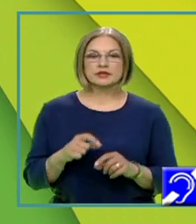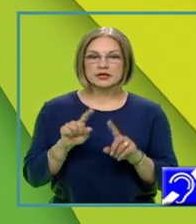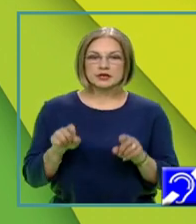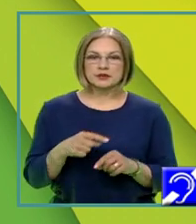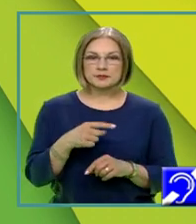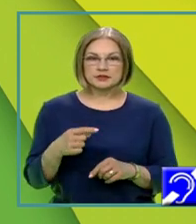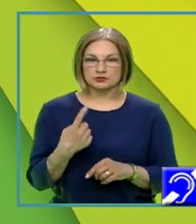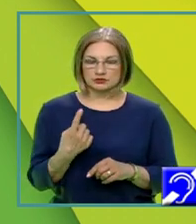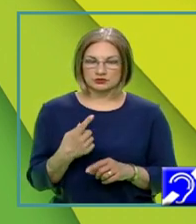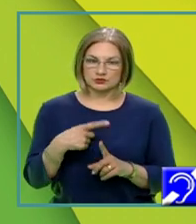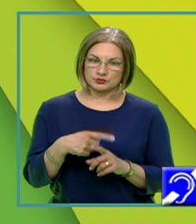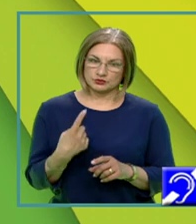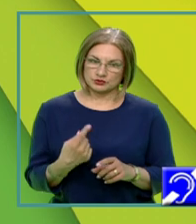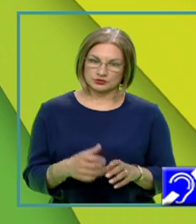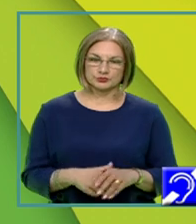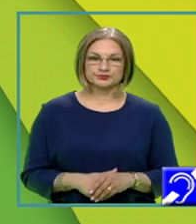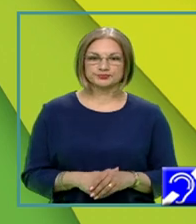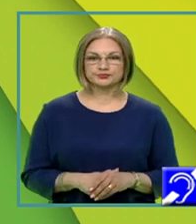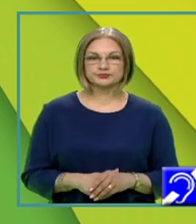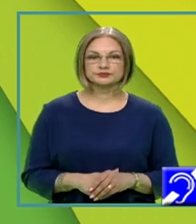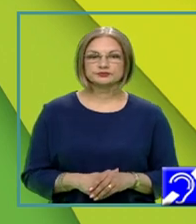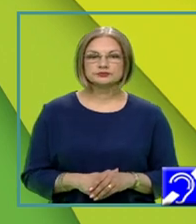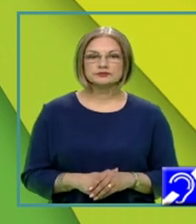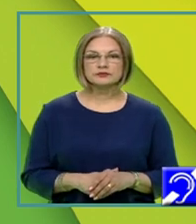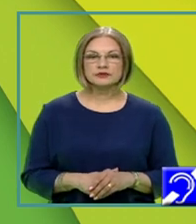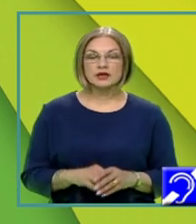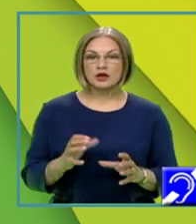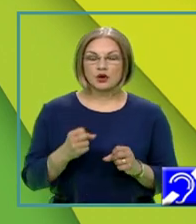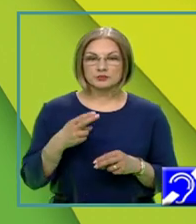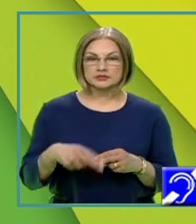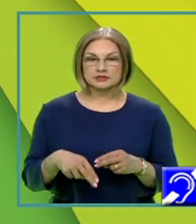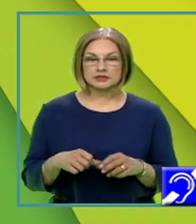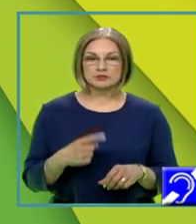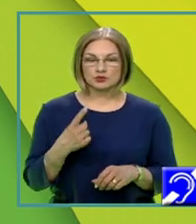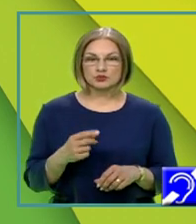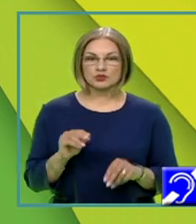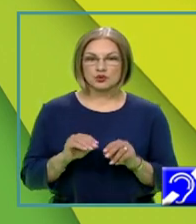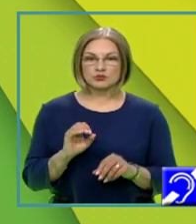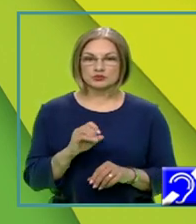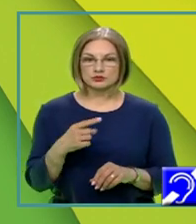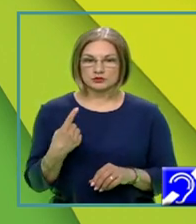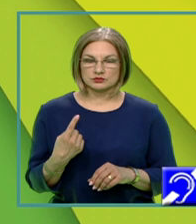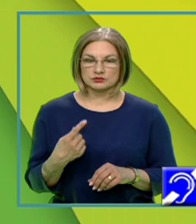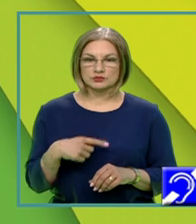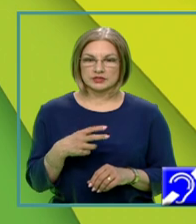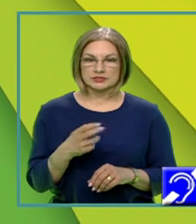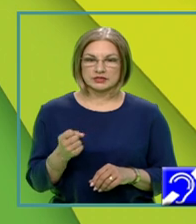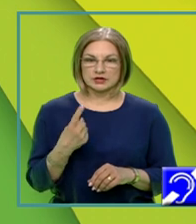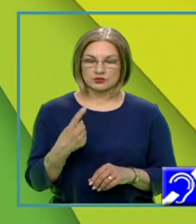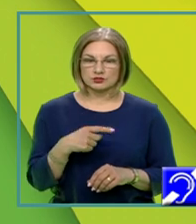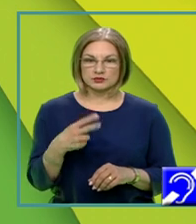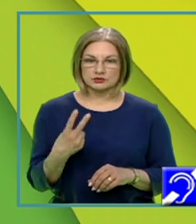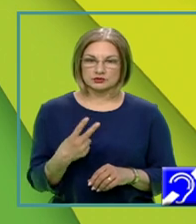2 ori minus 1 plus 1 2 ori minus 1 face minus doi și obținem ca unul compus cu minus 1 este egal cu